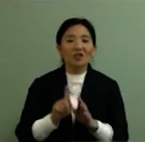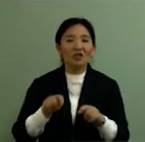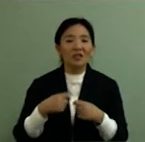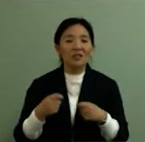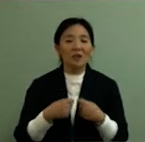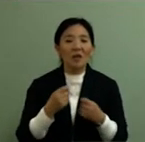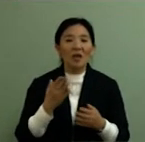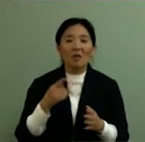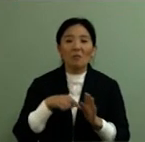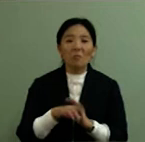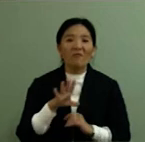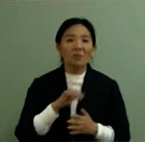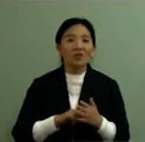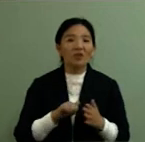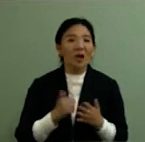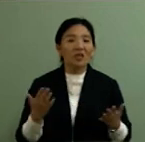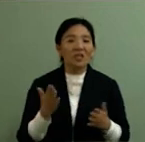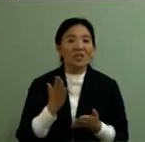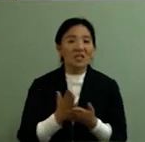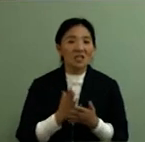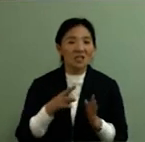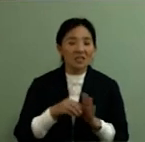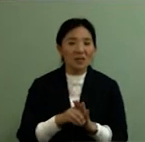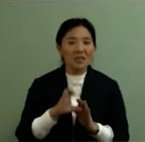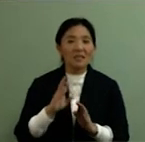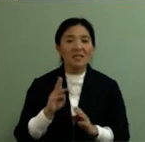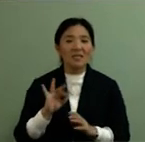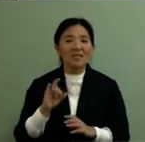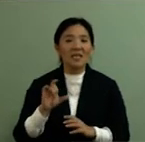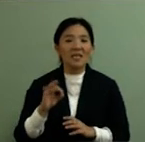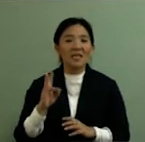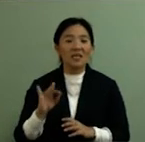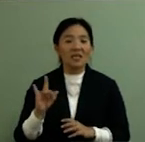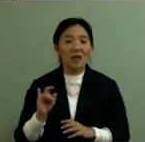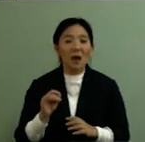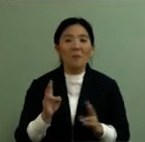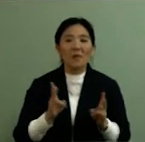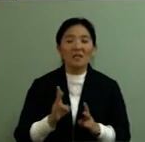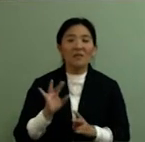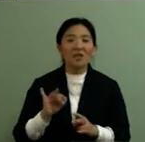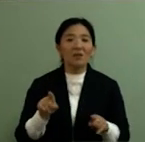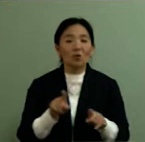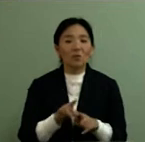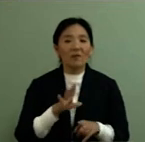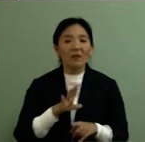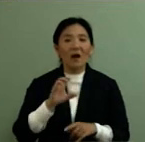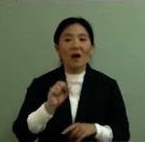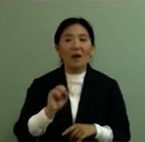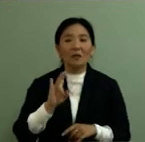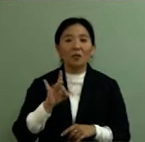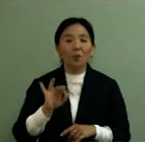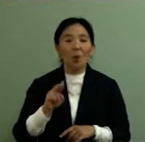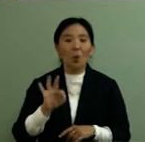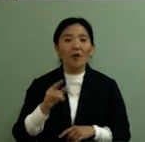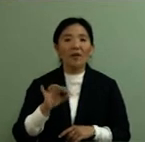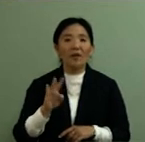естественные причины, которые мы называем стихийными бедствиями, или могут быть антропогенные причины. Антропоген, мы говорили,